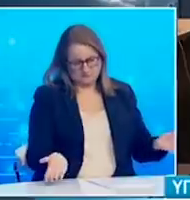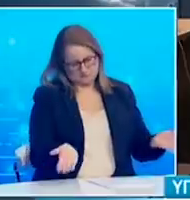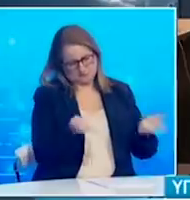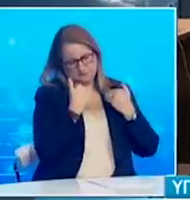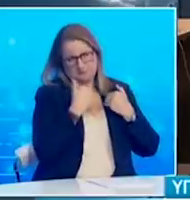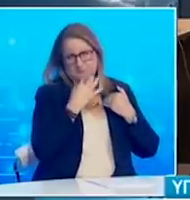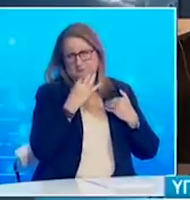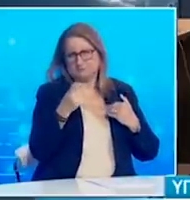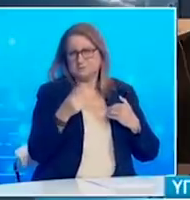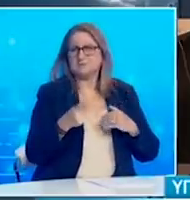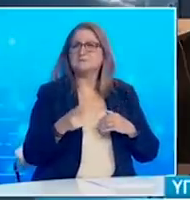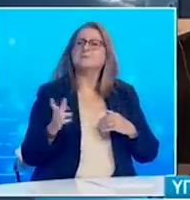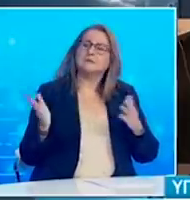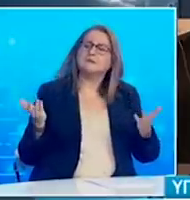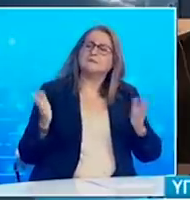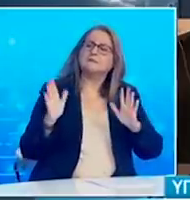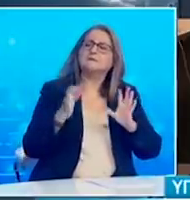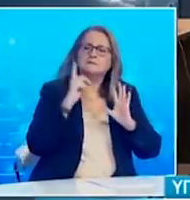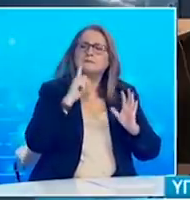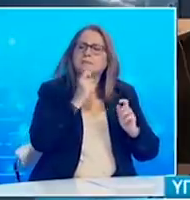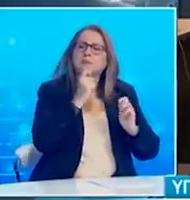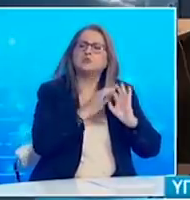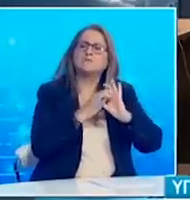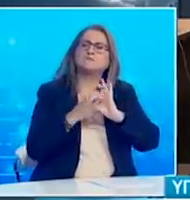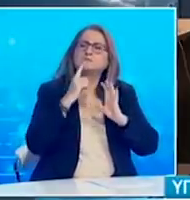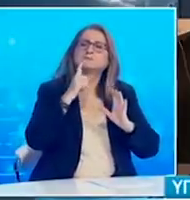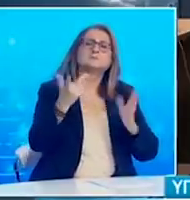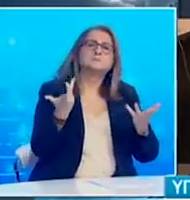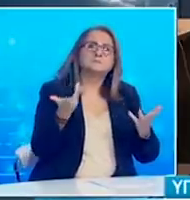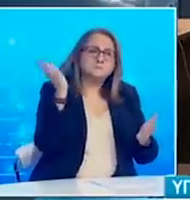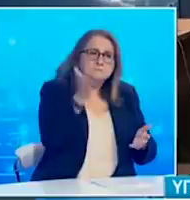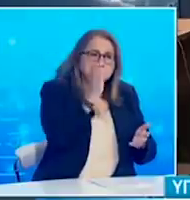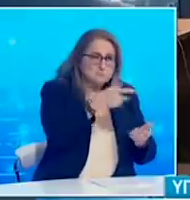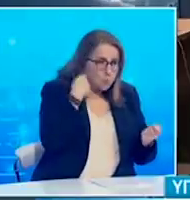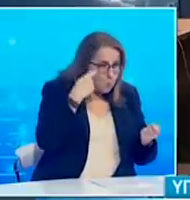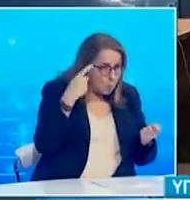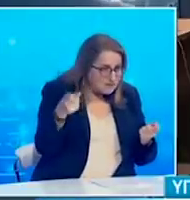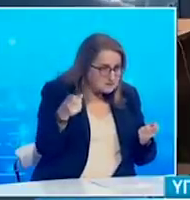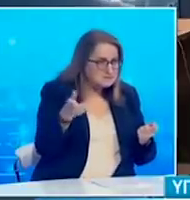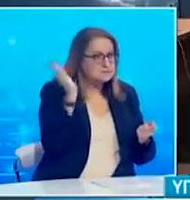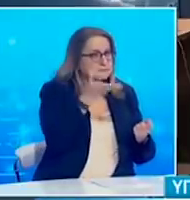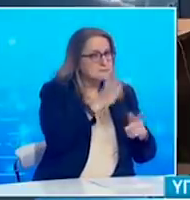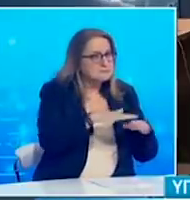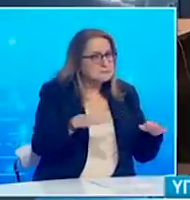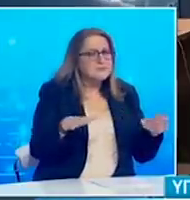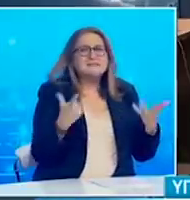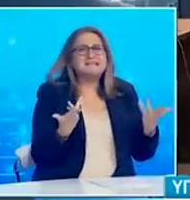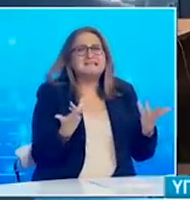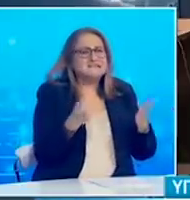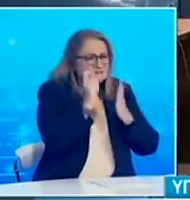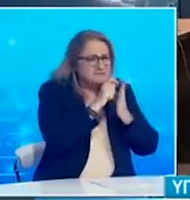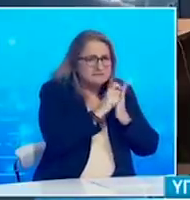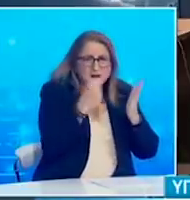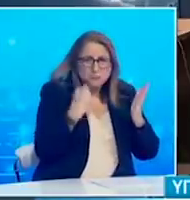κάποια μέτρα στα παιδιά, θα υπάρξουν πρόστιμα στους γονείς, θα υπάρξει ένα ακουσιολόγιο, θα ήταν